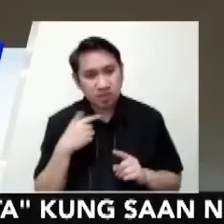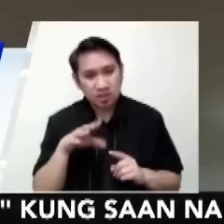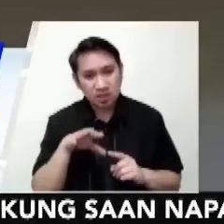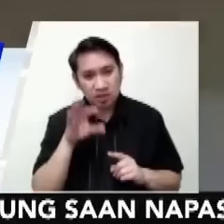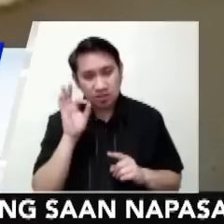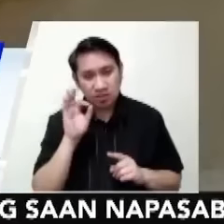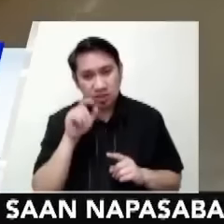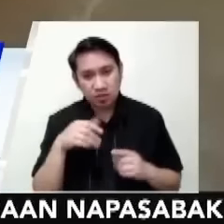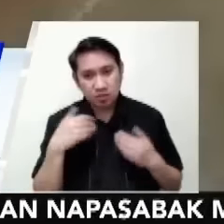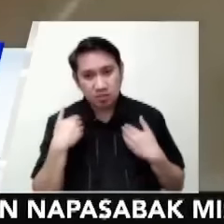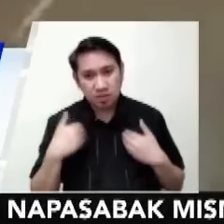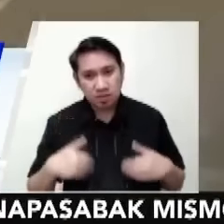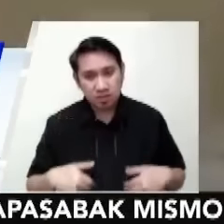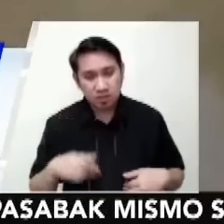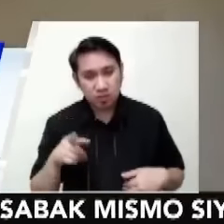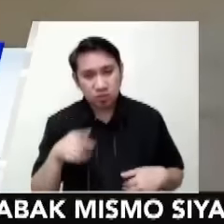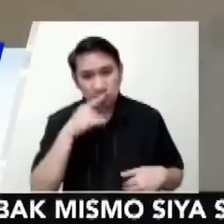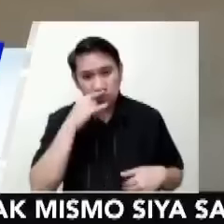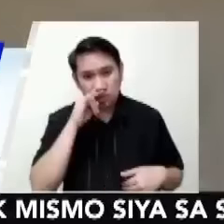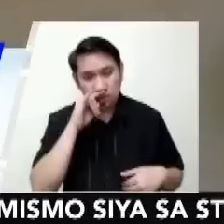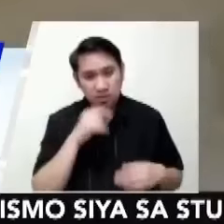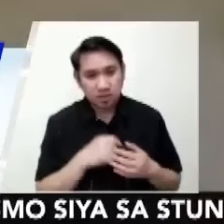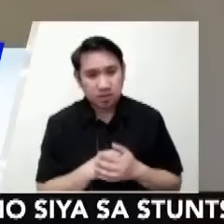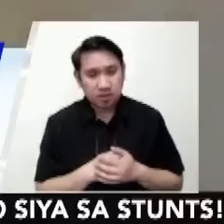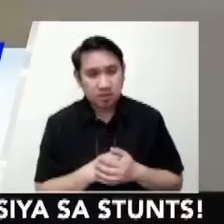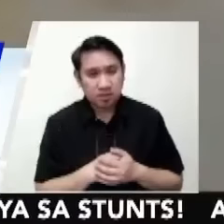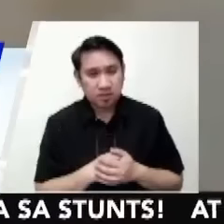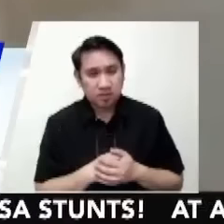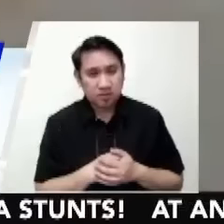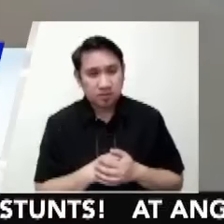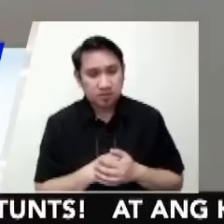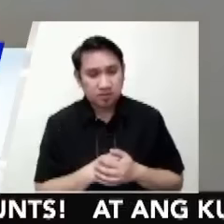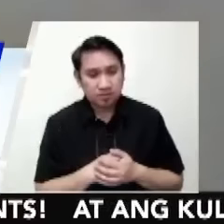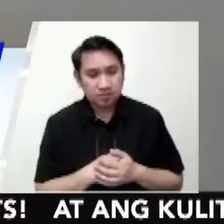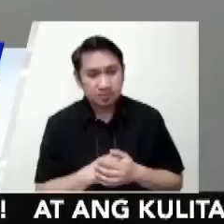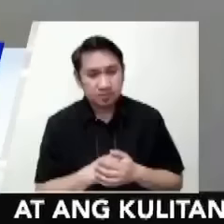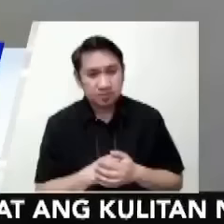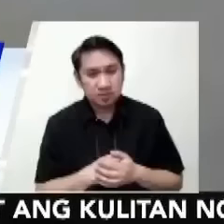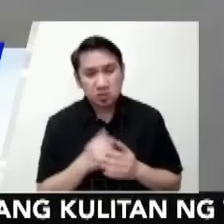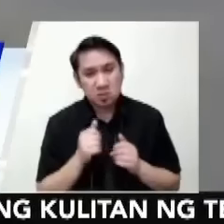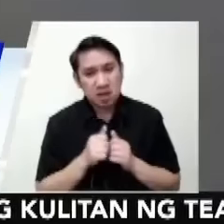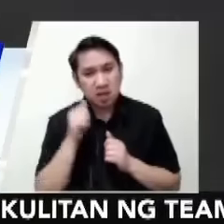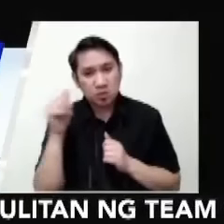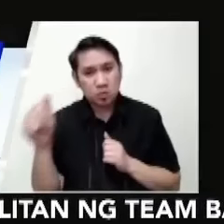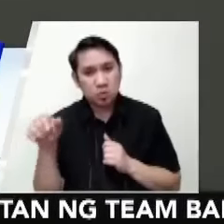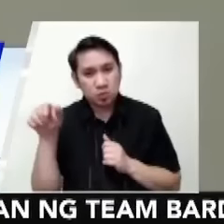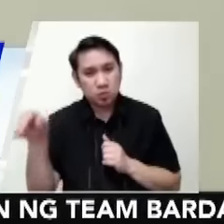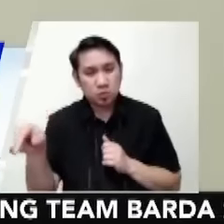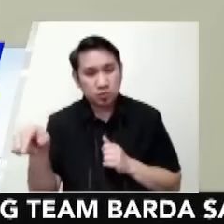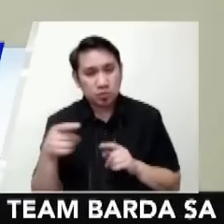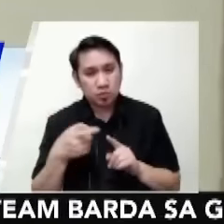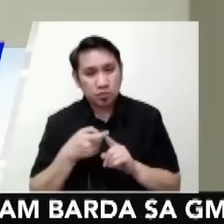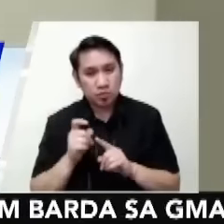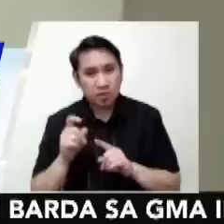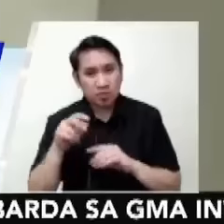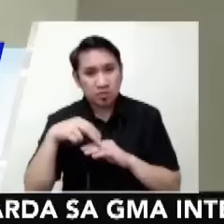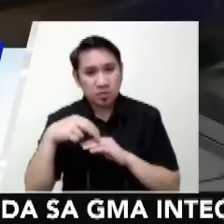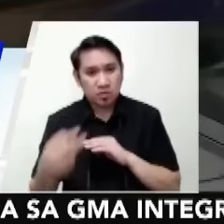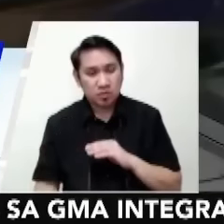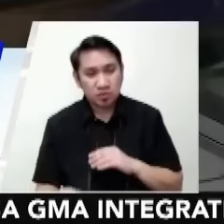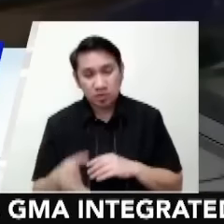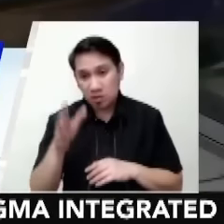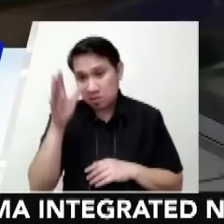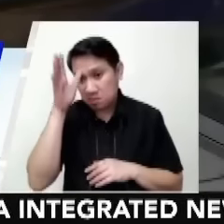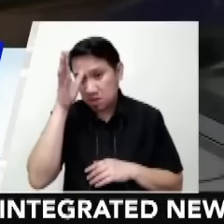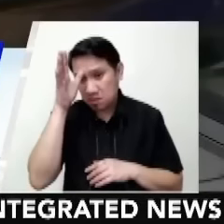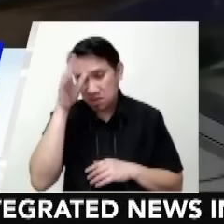Bulacan. 15 kilometro ang layo mula sa creek kung saan siya nahulog. Mismong ang ama ang kumilala sa labi ni